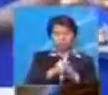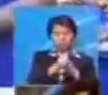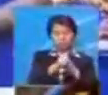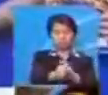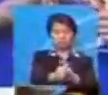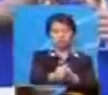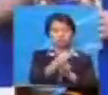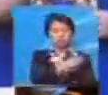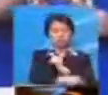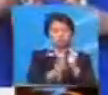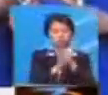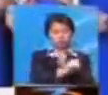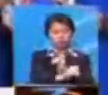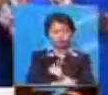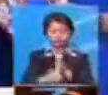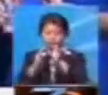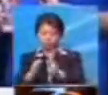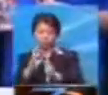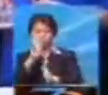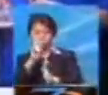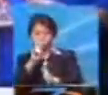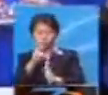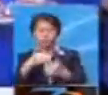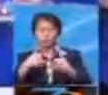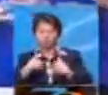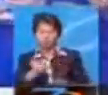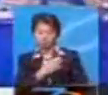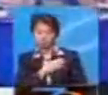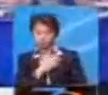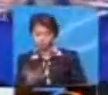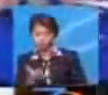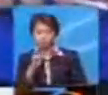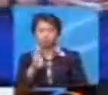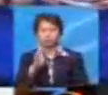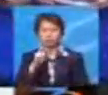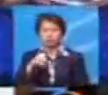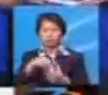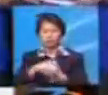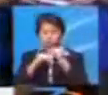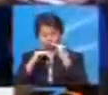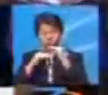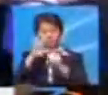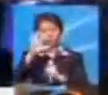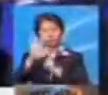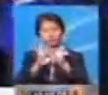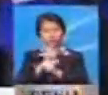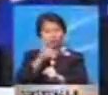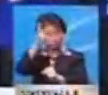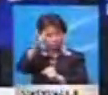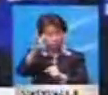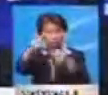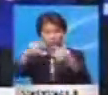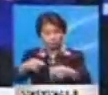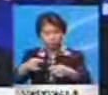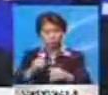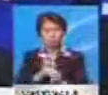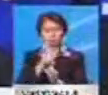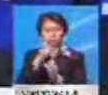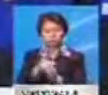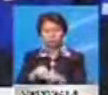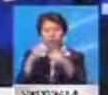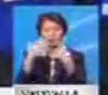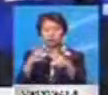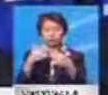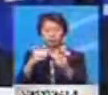negeri. Bahagian kedua pula menggariskan komitmen BN Sarawak dalam tempoh 5 tahun akan datang yang membabitkan